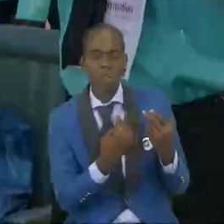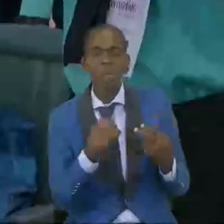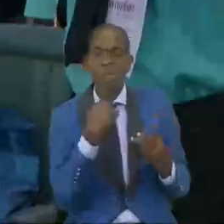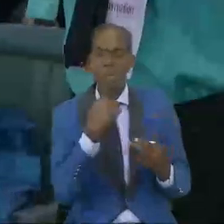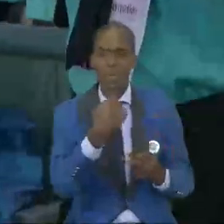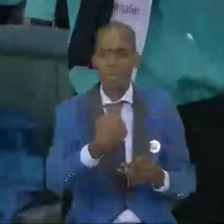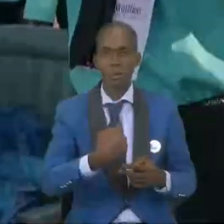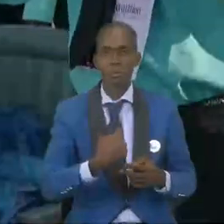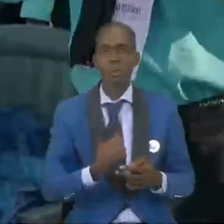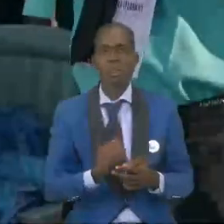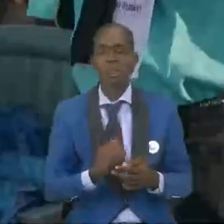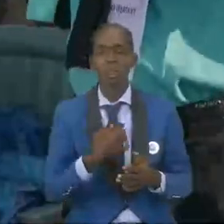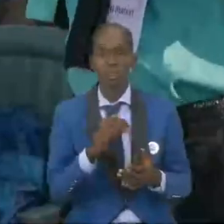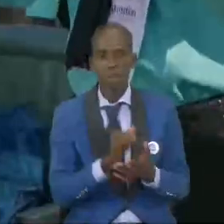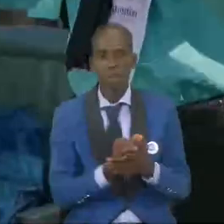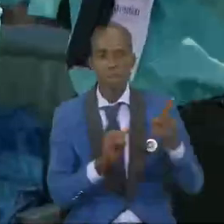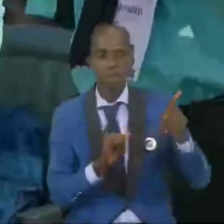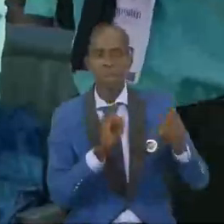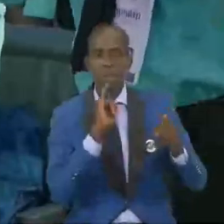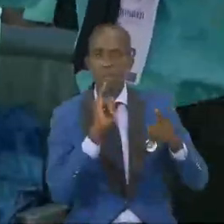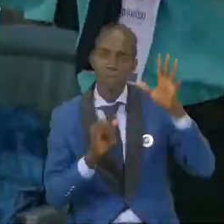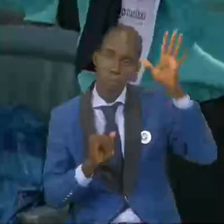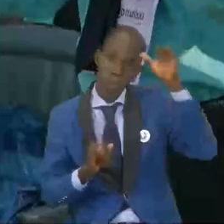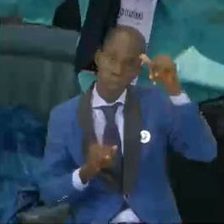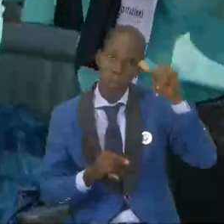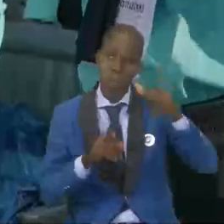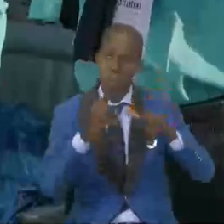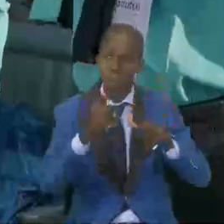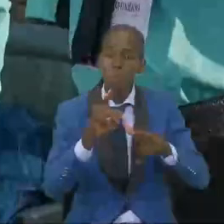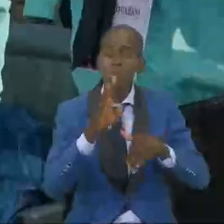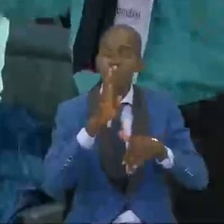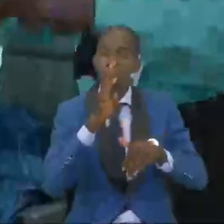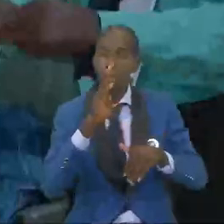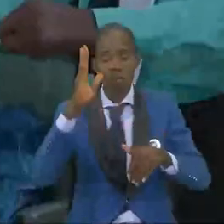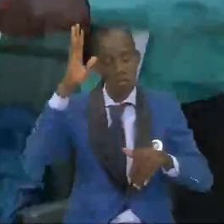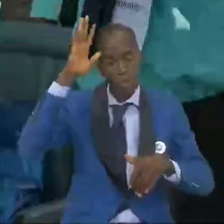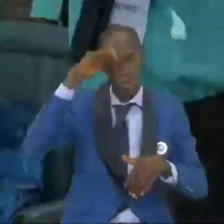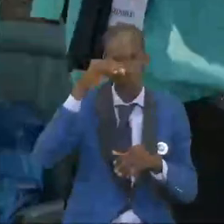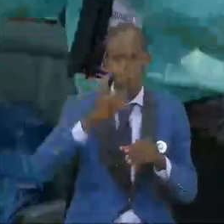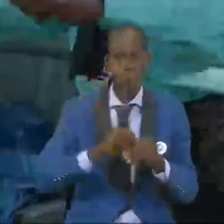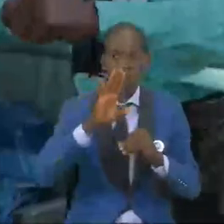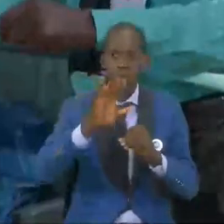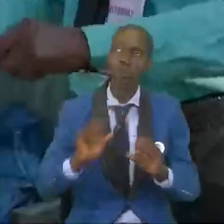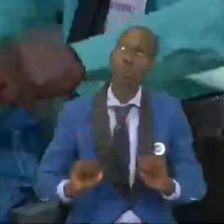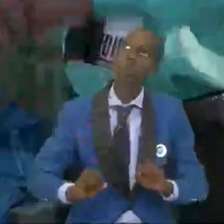les pas que je vais faire et ils me font signe. Il est têtu.